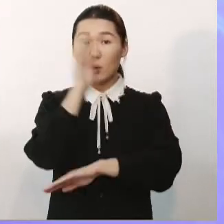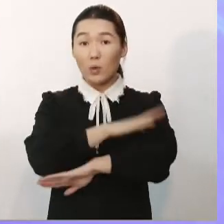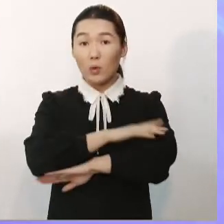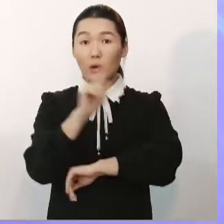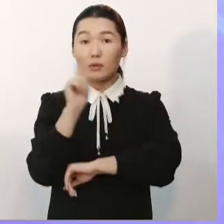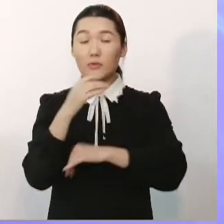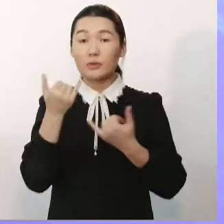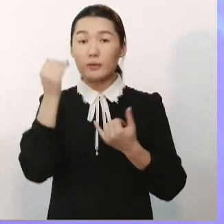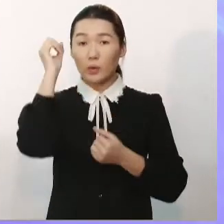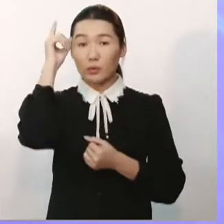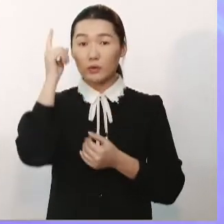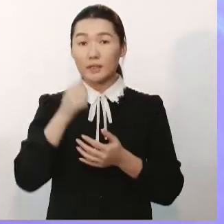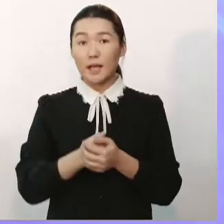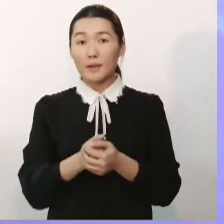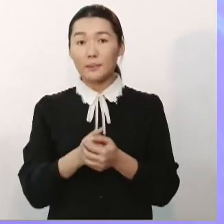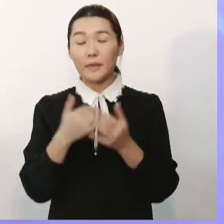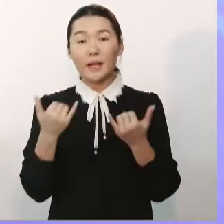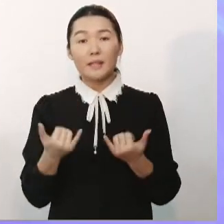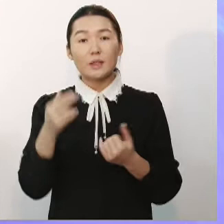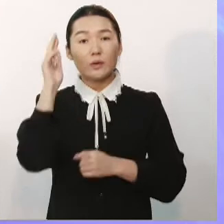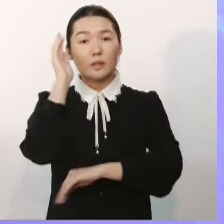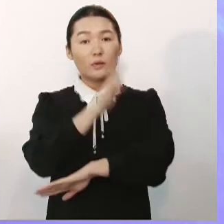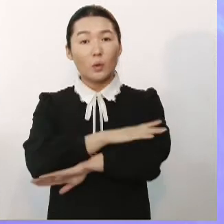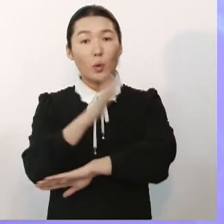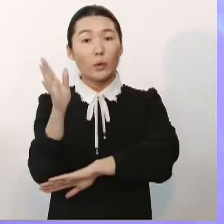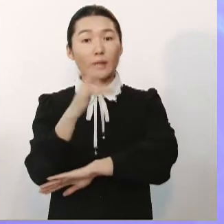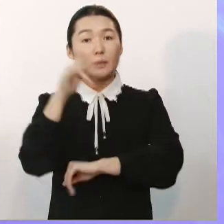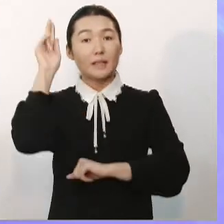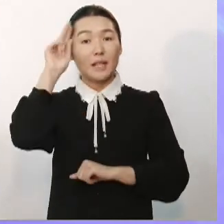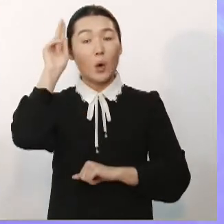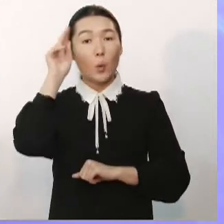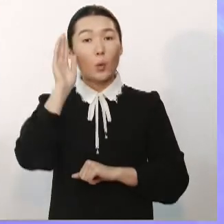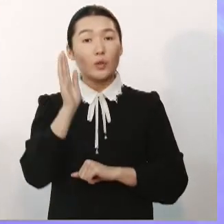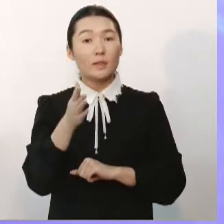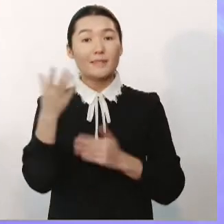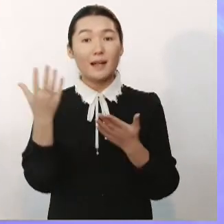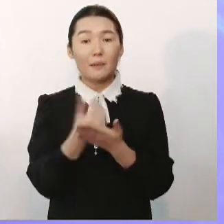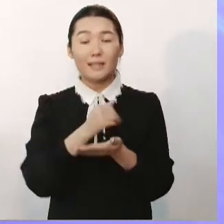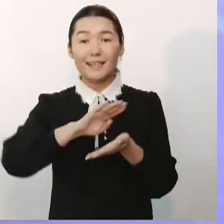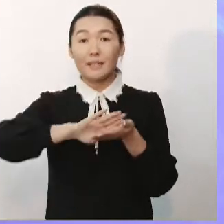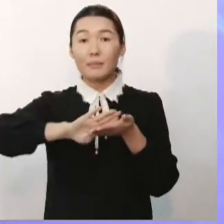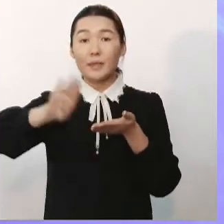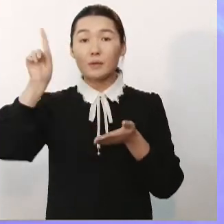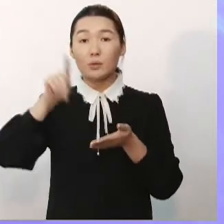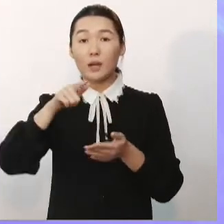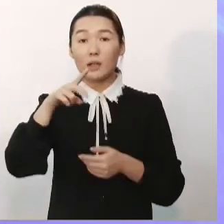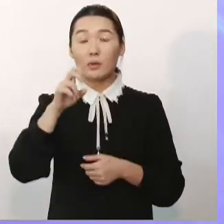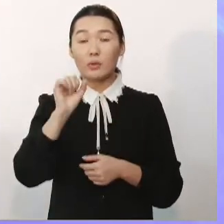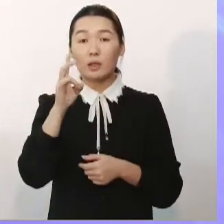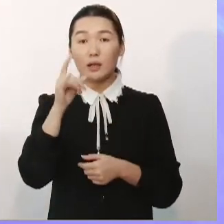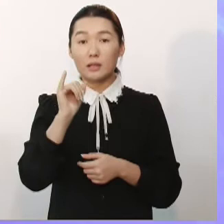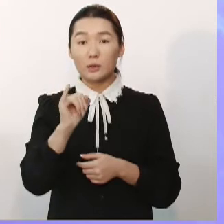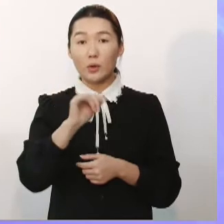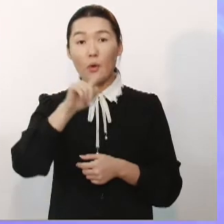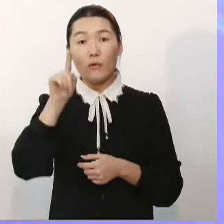узнаем сегодня? Сегодня на уроке мы научимся определять безударную гласную в корне